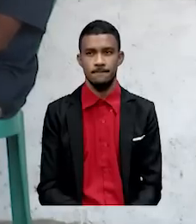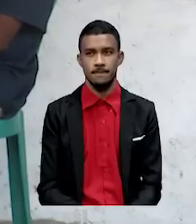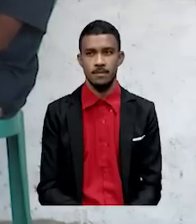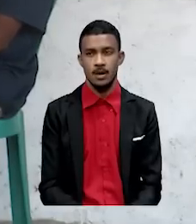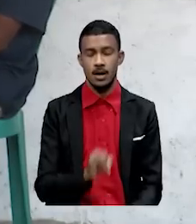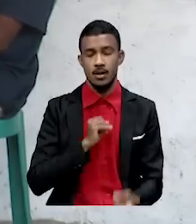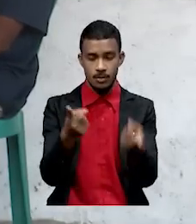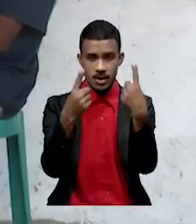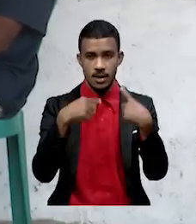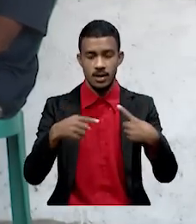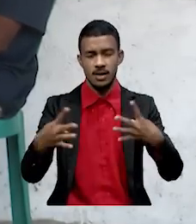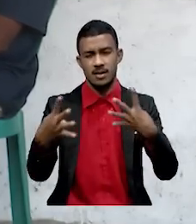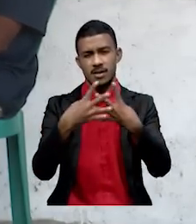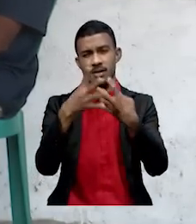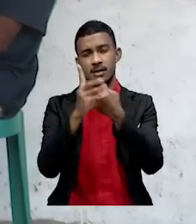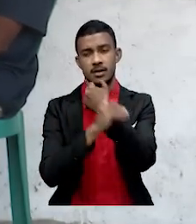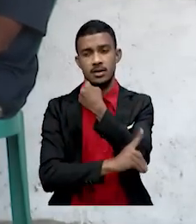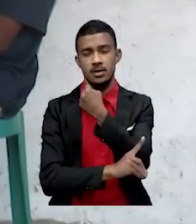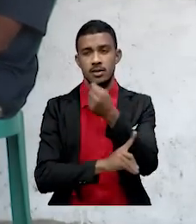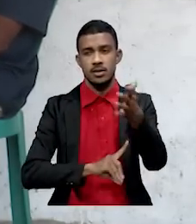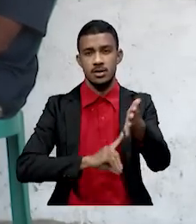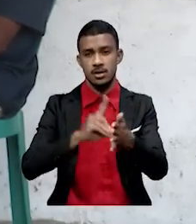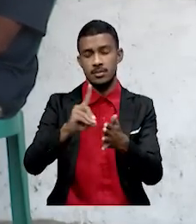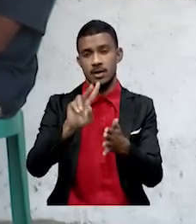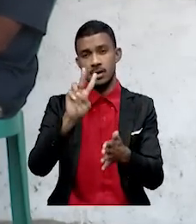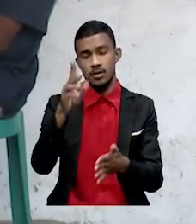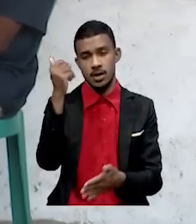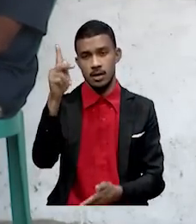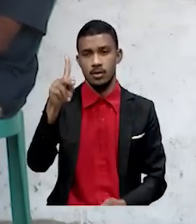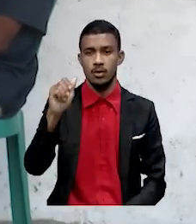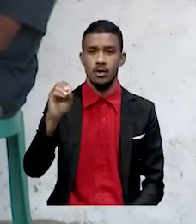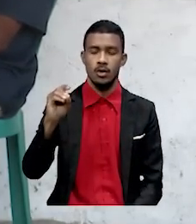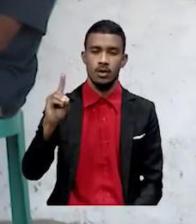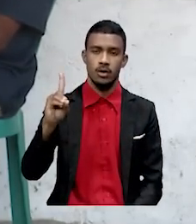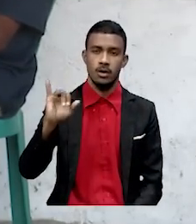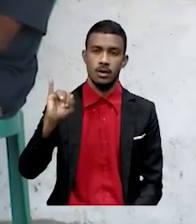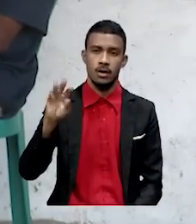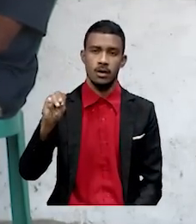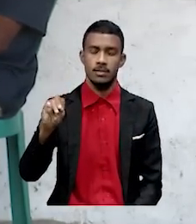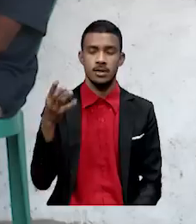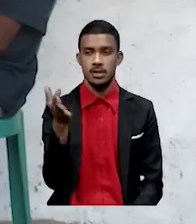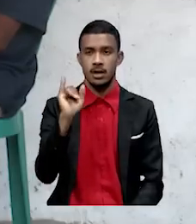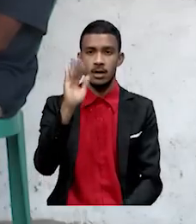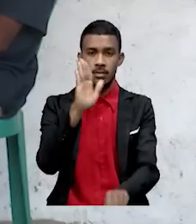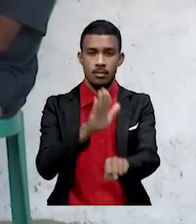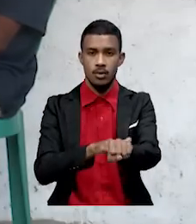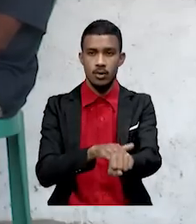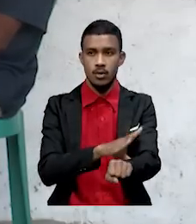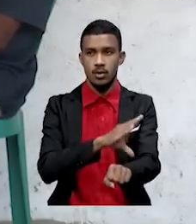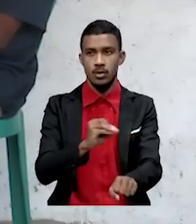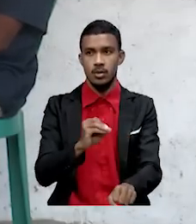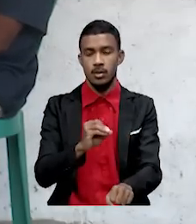kau mai ini berkasti ku seman ruah ya kasti ya kodim, kodim sira bolu be sira papa sira